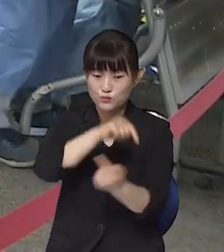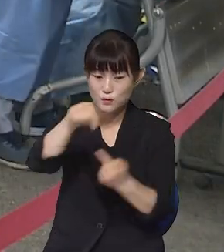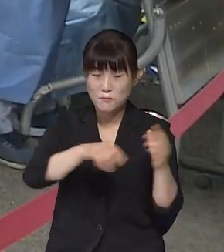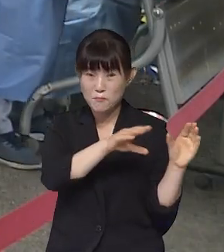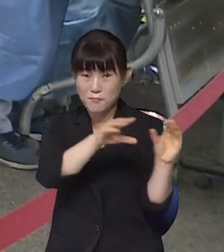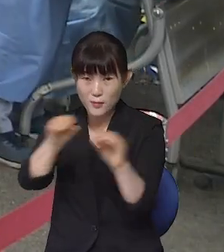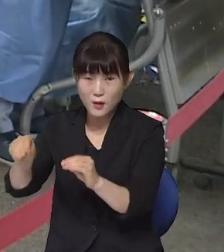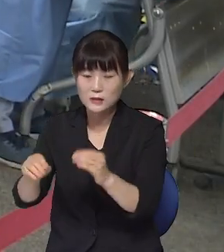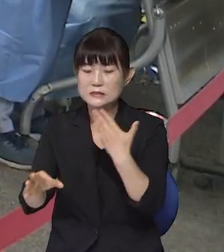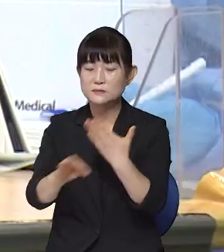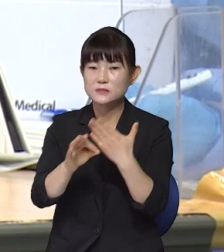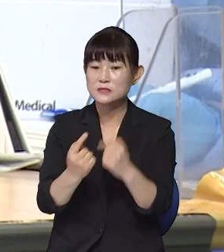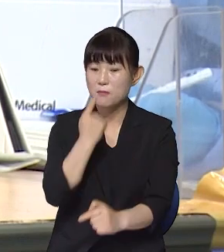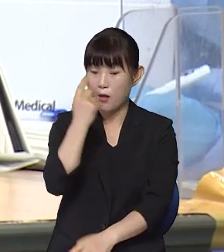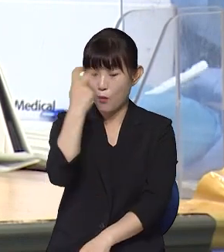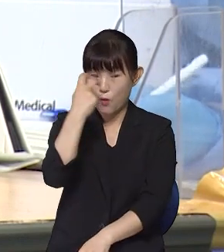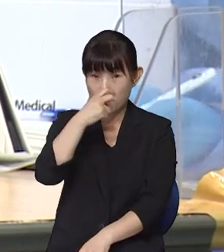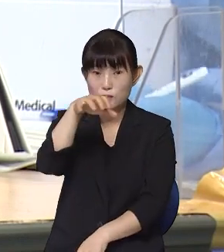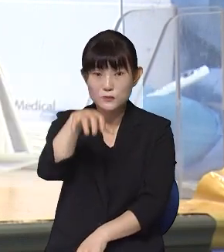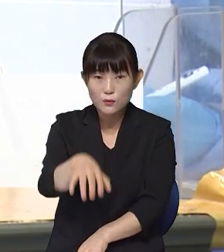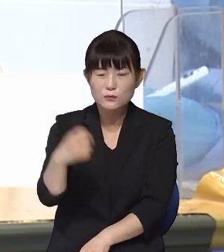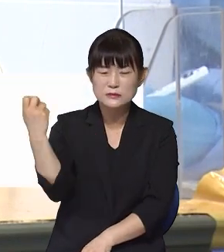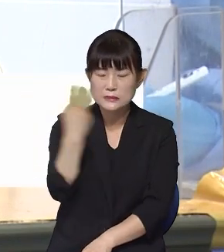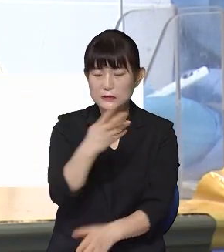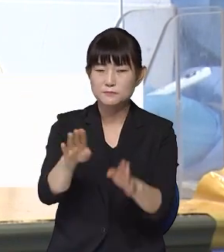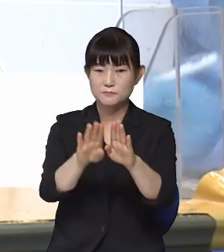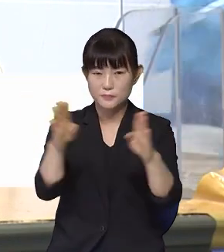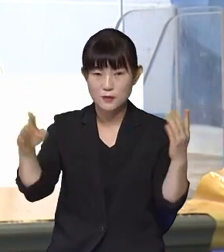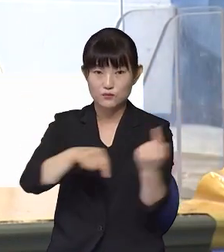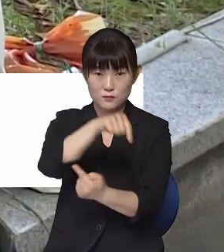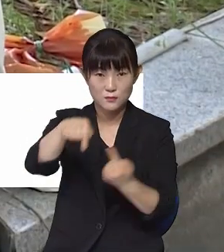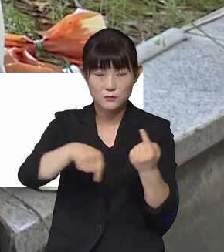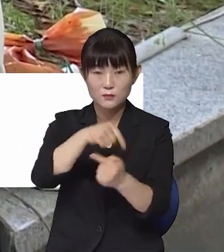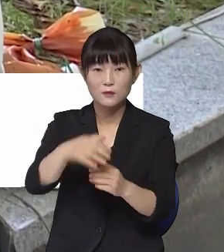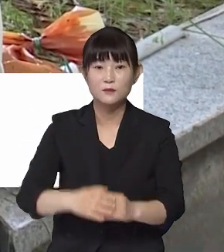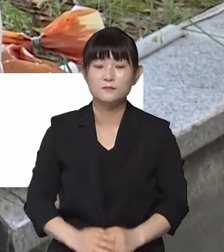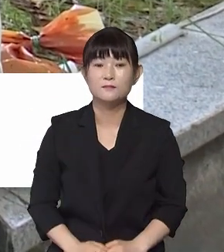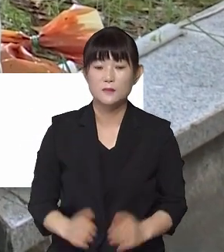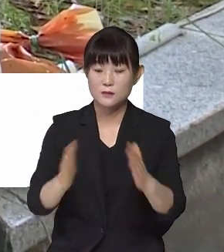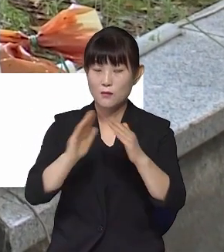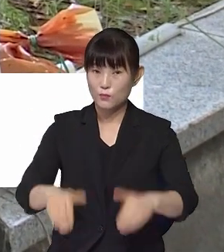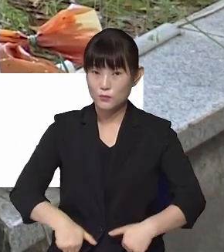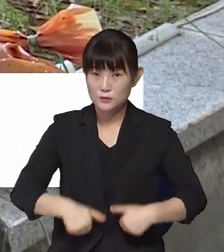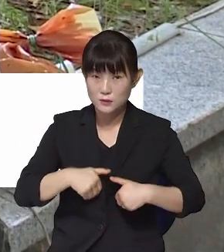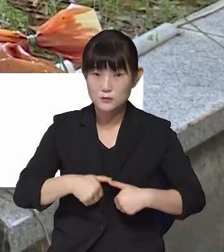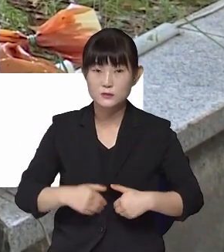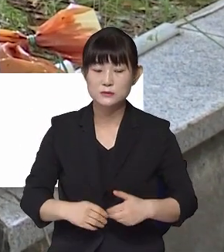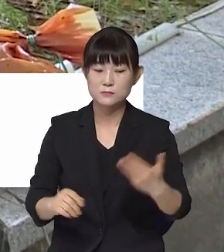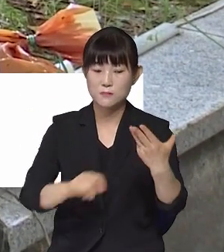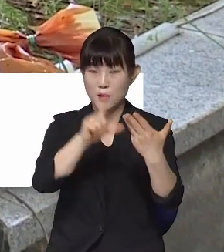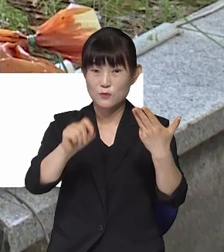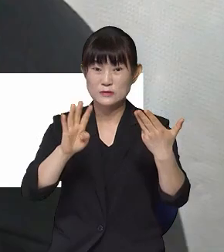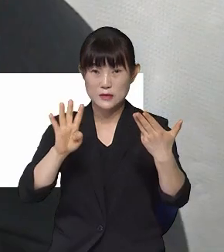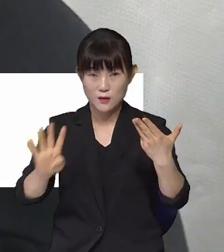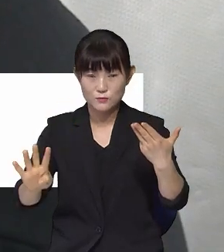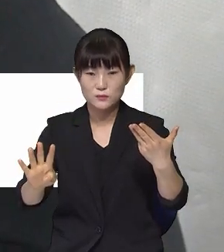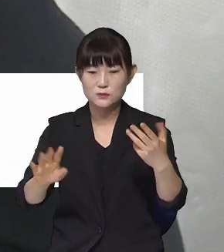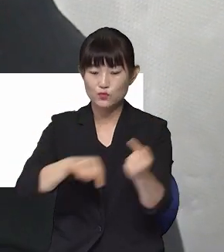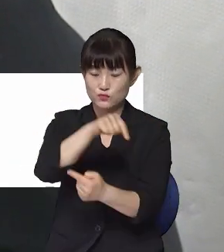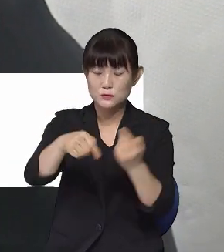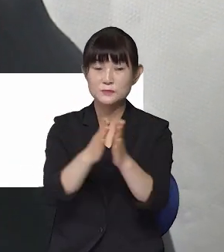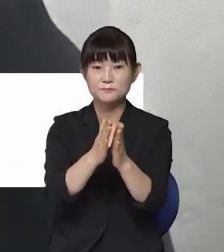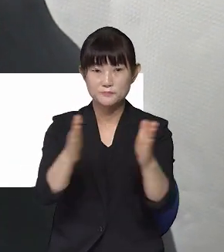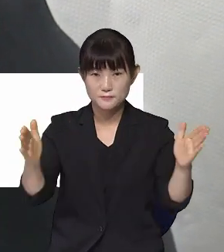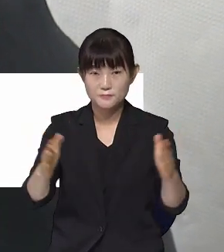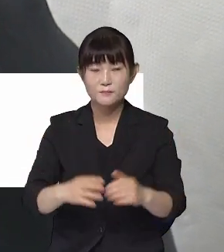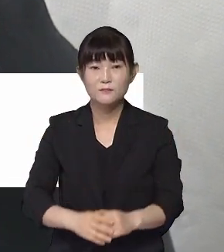중단에 들어갔던 임시 선별검사 소도 다시 문을 열었습니다 전남도는 지난 4일부터 임시 3 * 검사